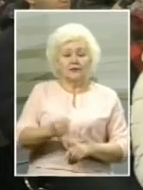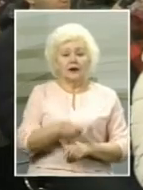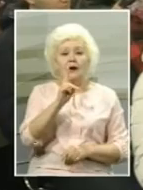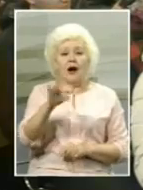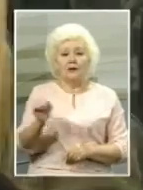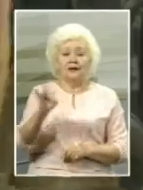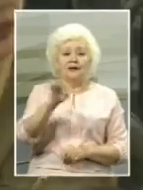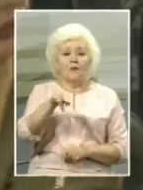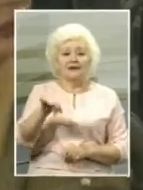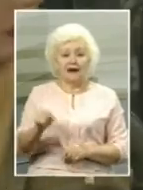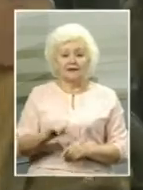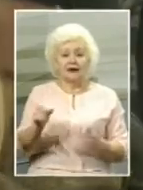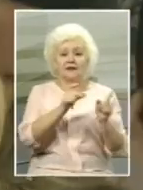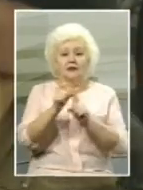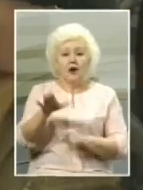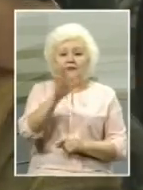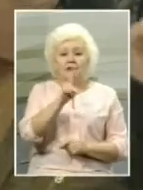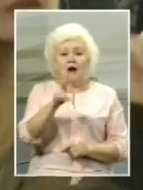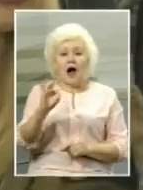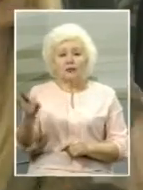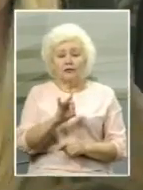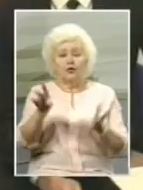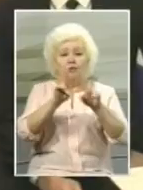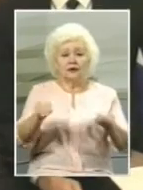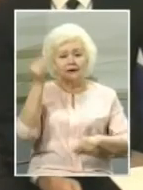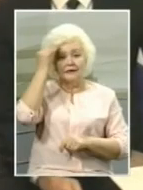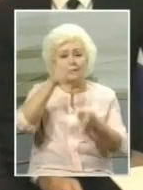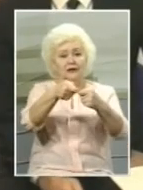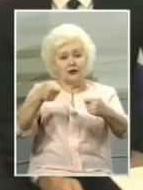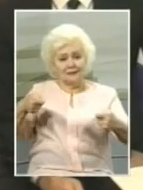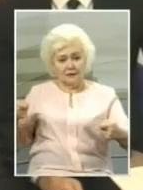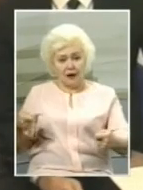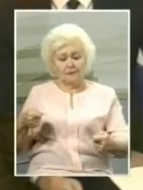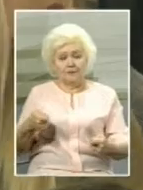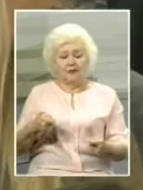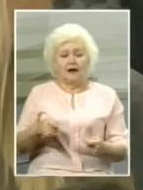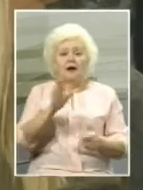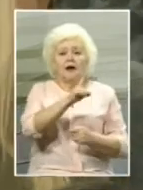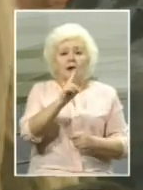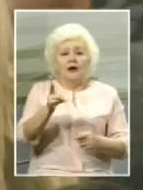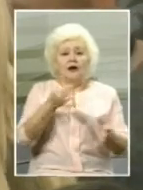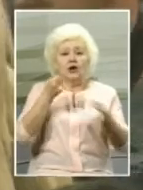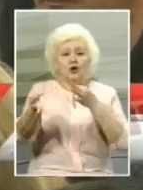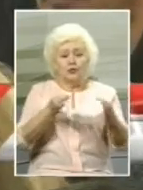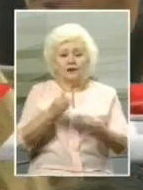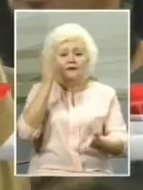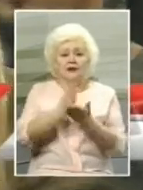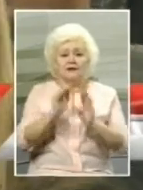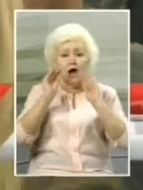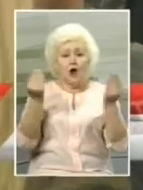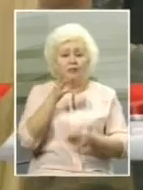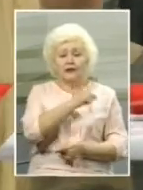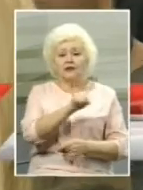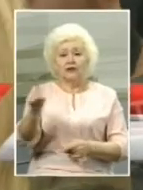капелана Ігоря Петренка, за словами Вікторії Карпової, розслідування навмисно затягується. Згідно з законодавством є обмеження